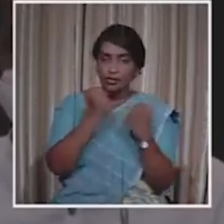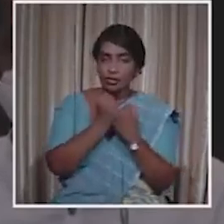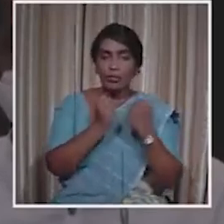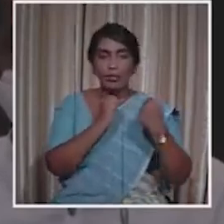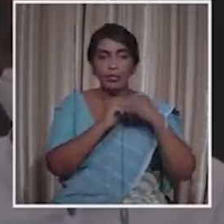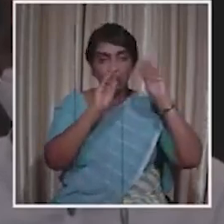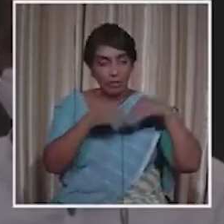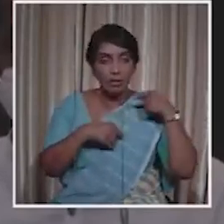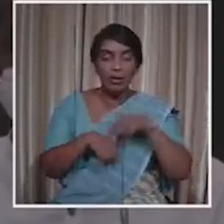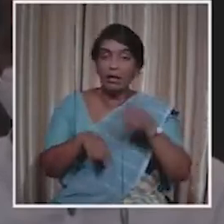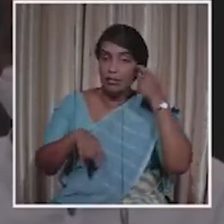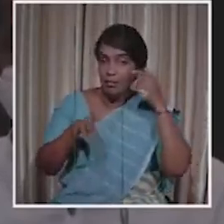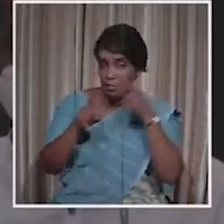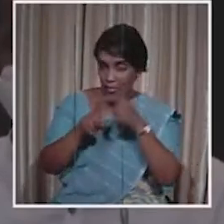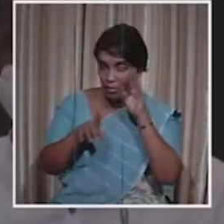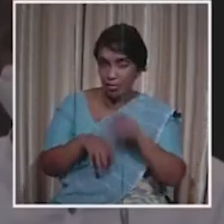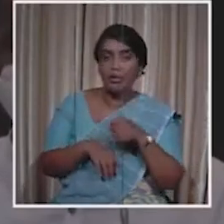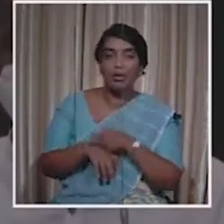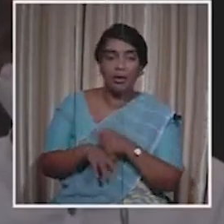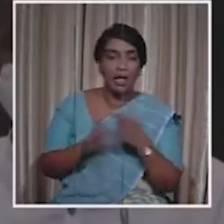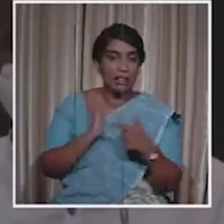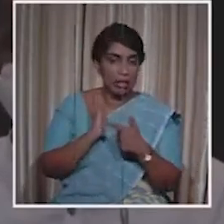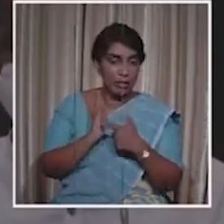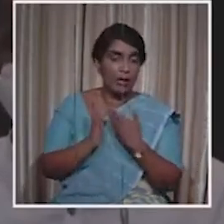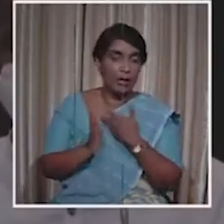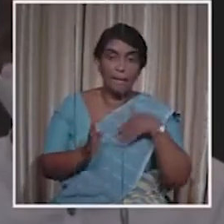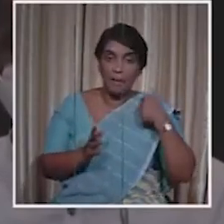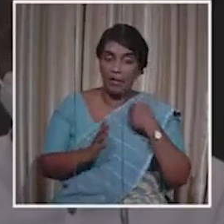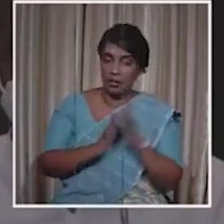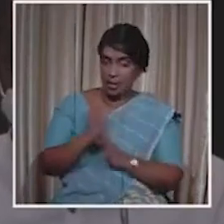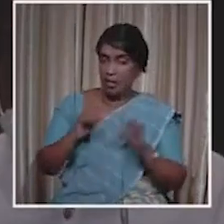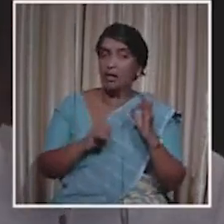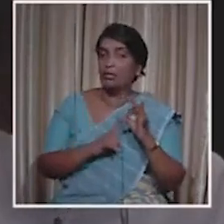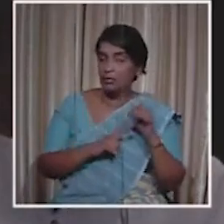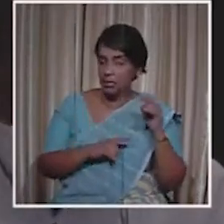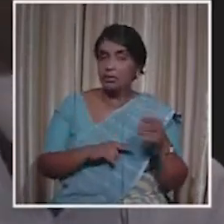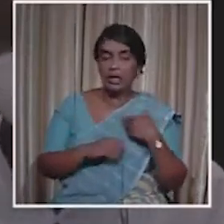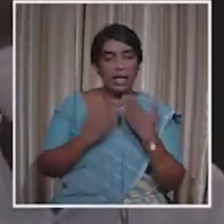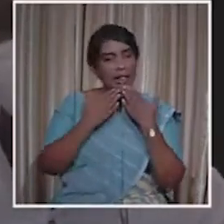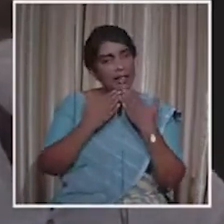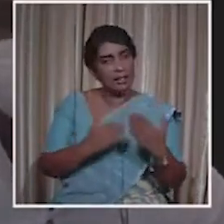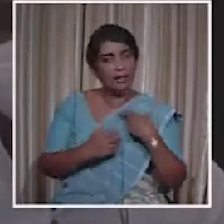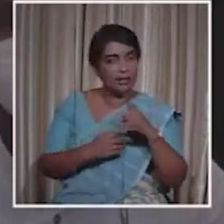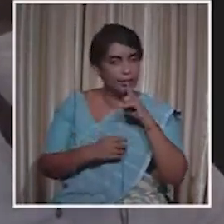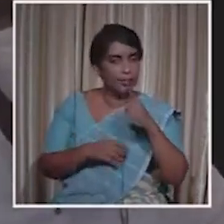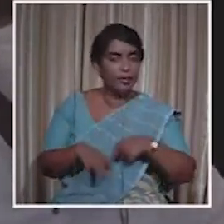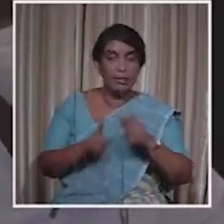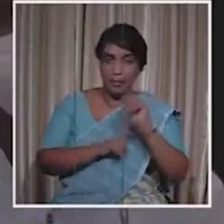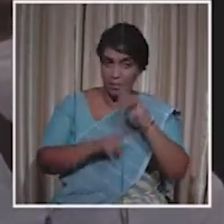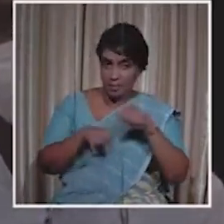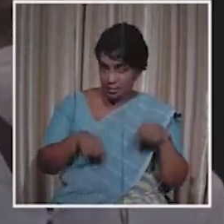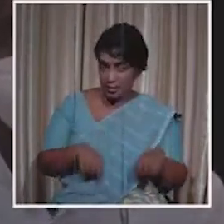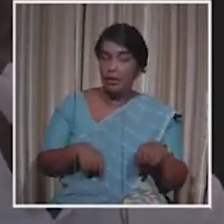இடத்திலே தமிழ்நாடு முதலமைச்சர் மாண்புமிகு மு க ஸ்டாலின் அவர்களுக்கு நன்றிகளை தெரிவித்துக் கொள்கின்றேன். அவர் கடந்த